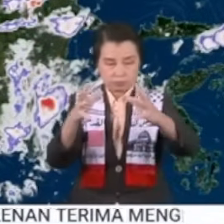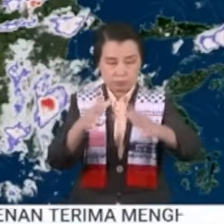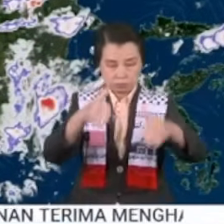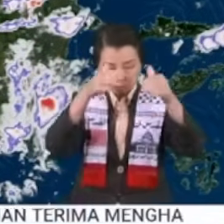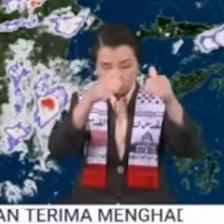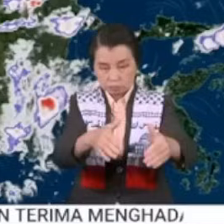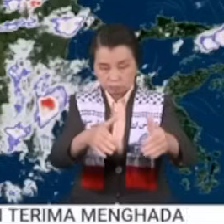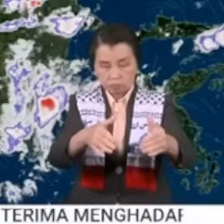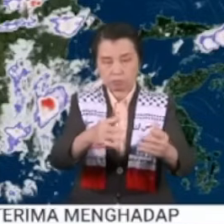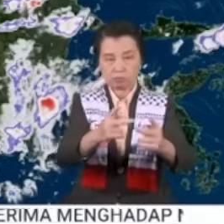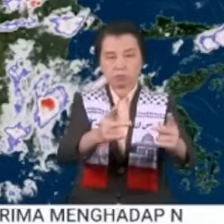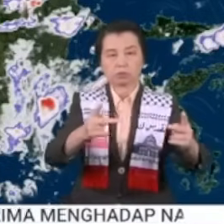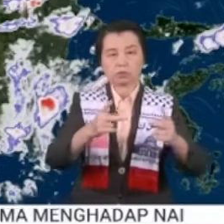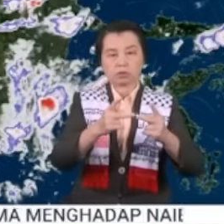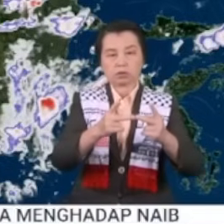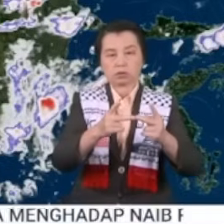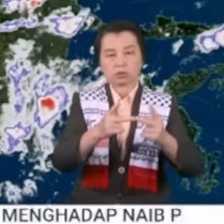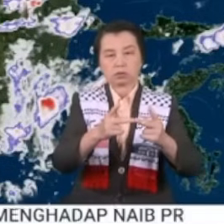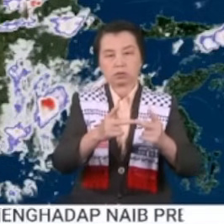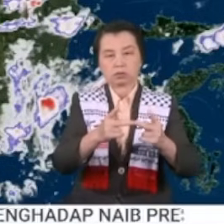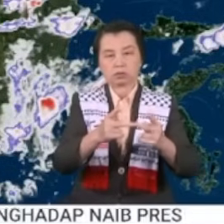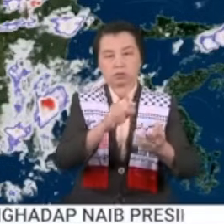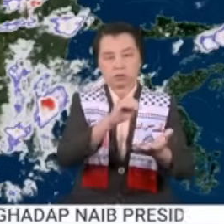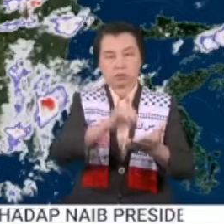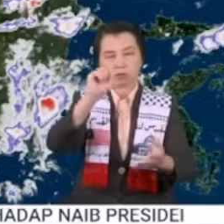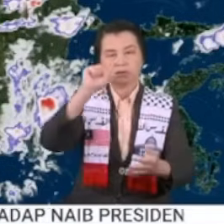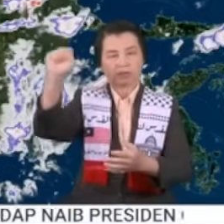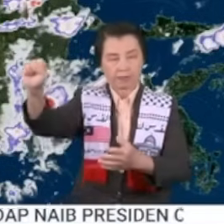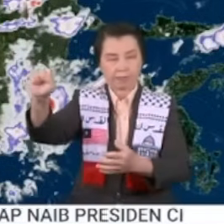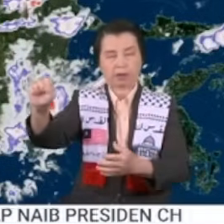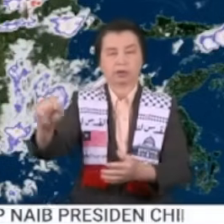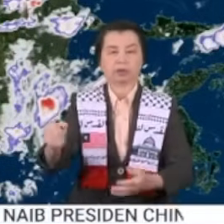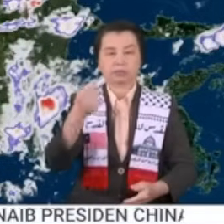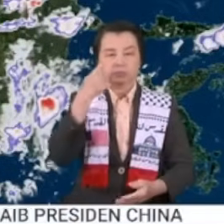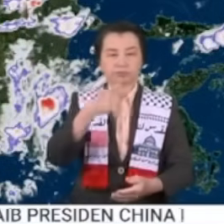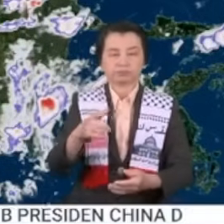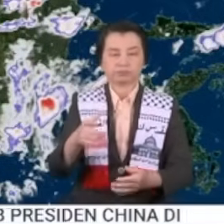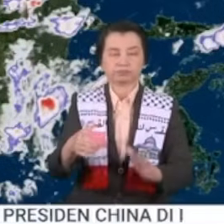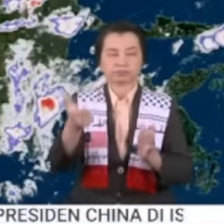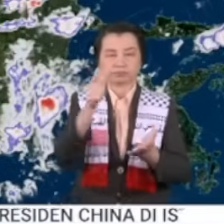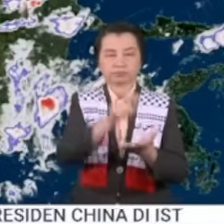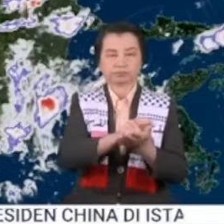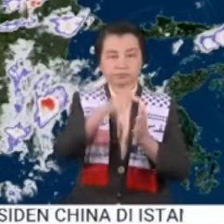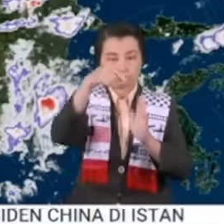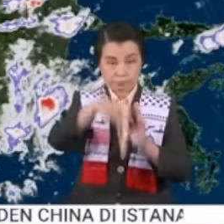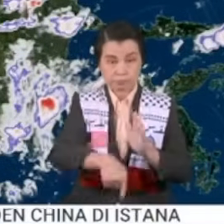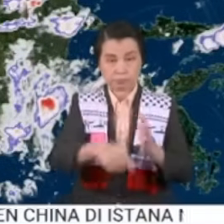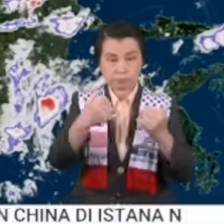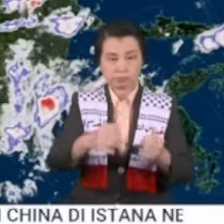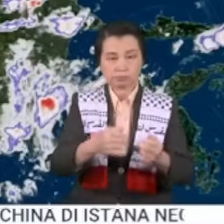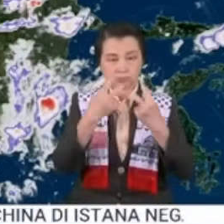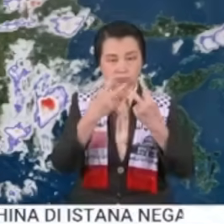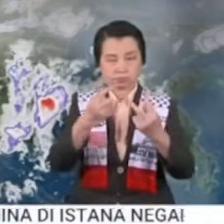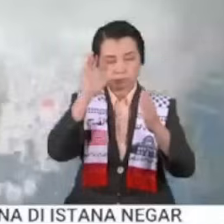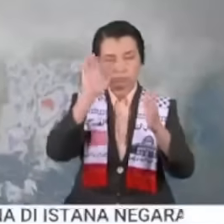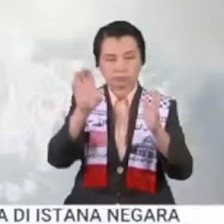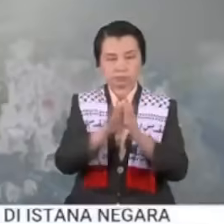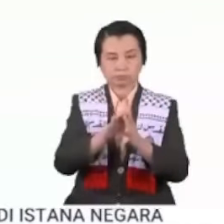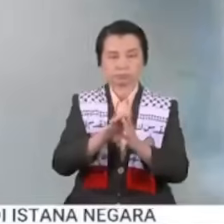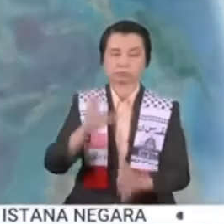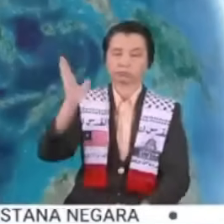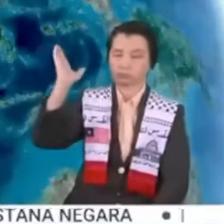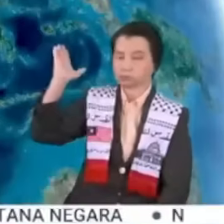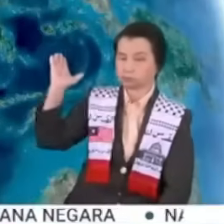ini tertumpu di sekitar kawasan di kebanyakan kawasan di Sabah untuk laporan terperinci kita beralih pula kepada tinjauan Gema